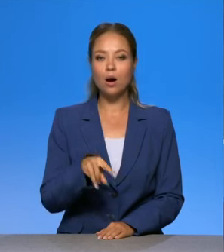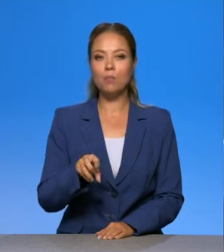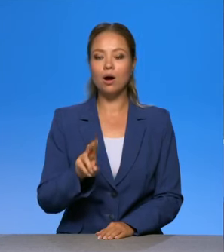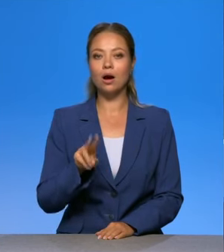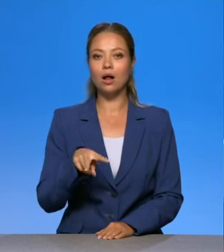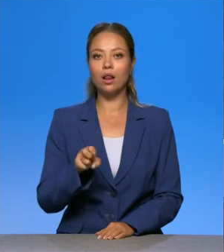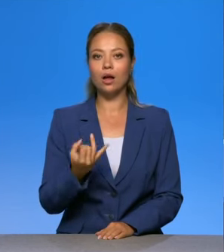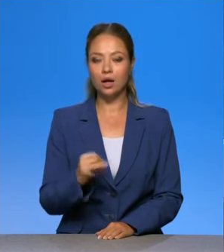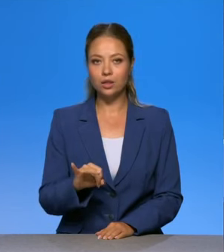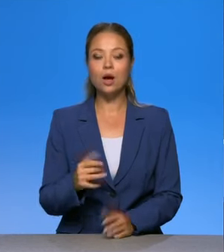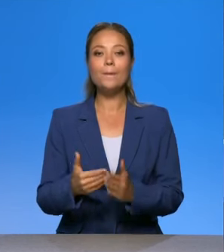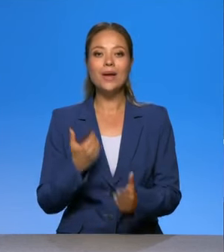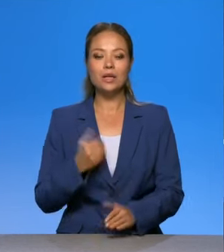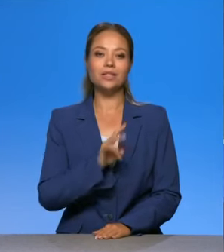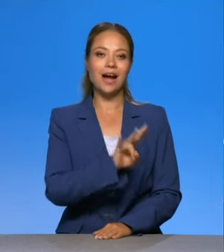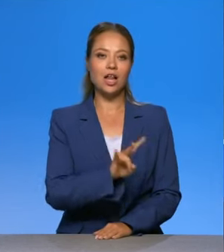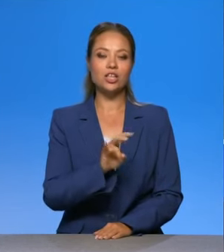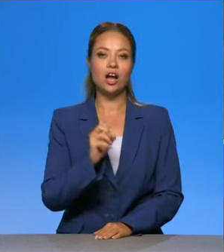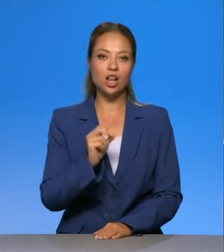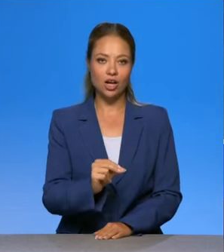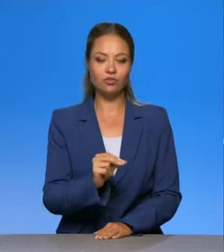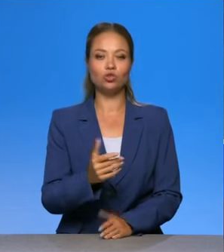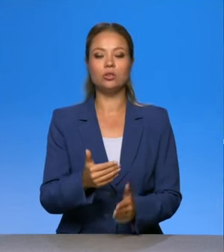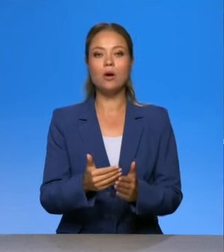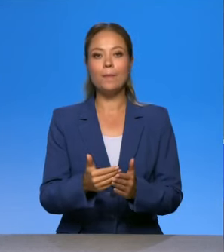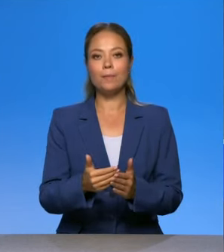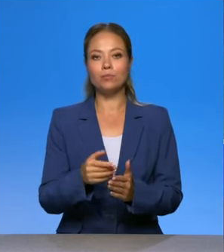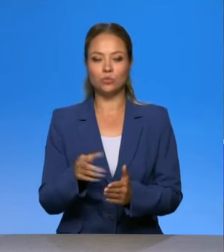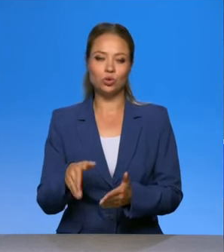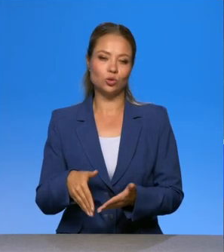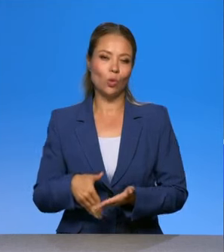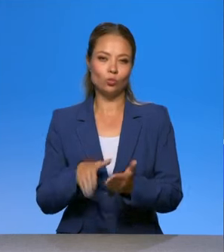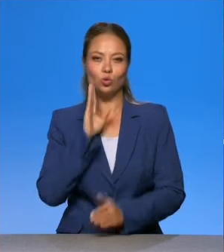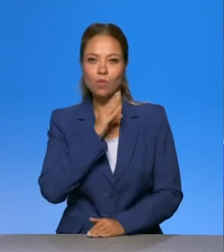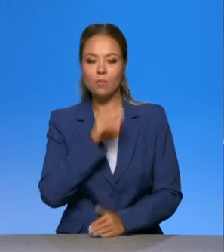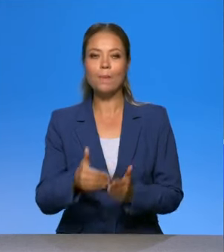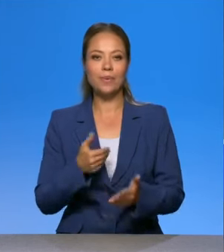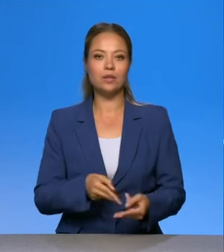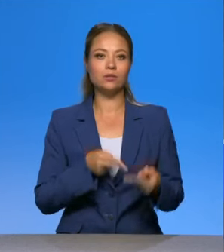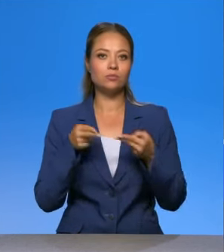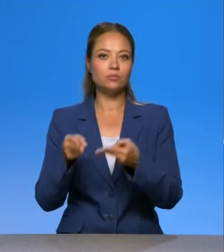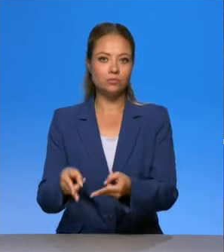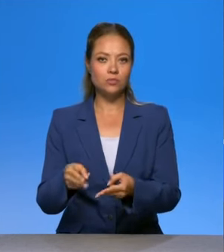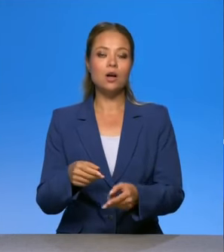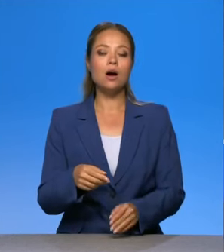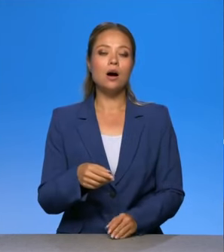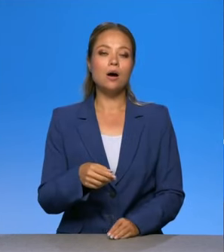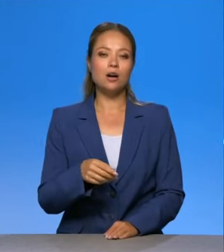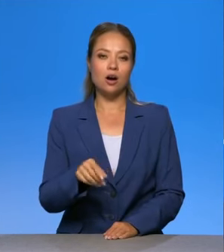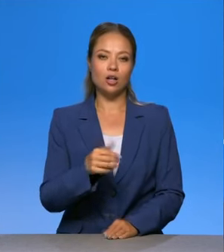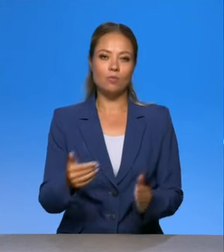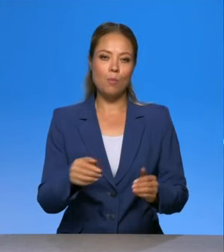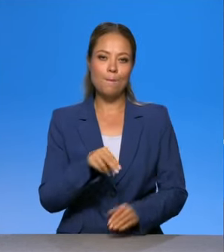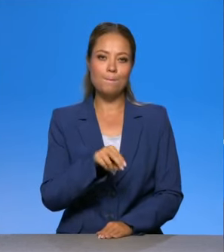Николаевичем, благодаря чаяниям своей мамы, перед отправлением в Новую Гвинею получил паспорт. Там было Миклуха Маклай. Но она